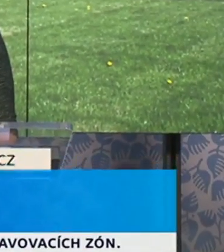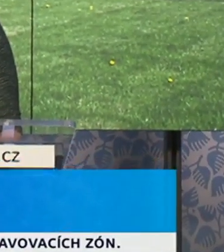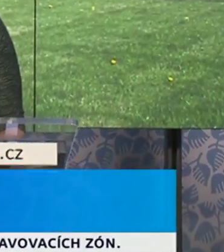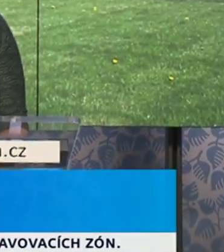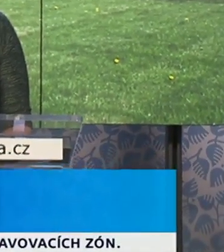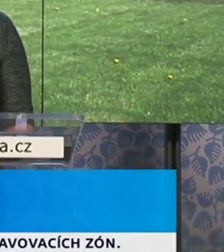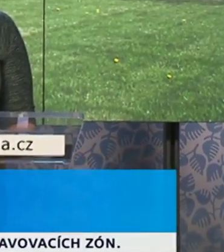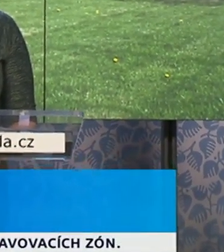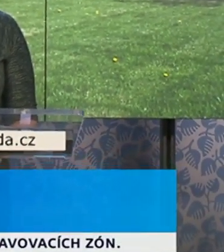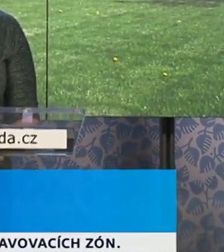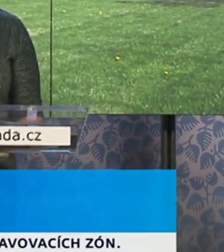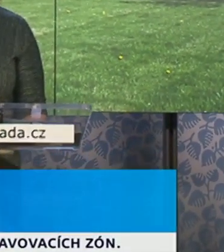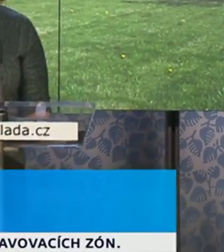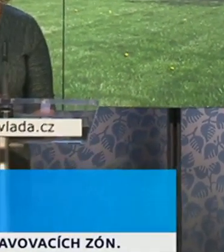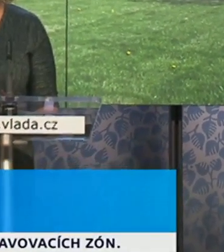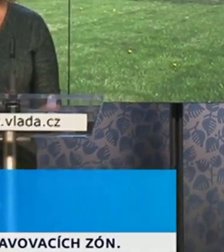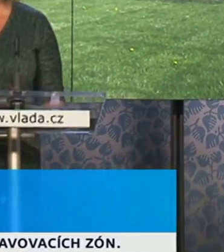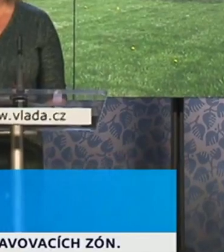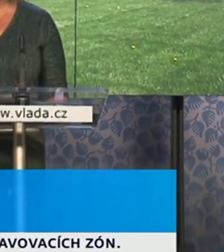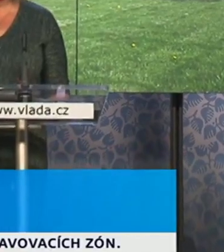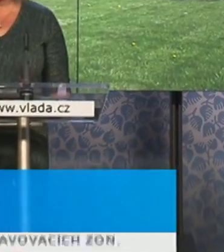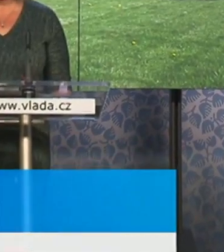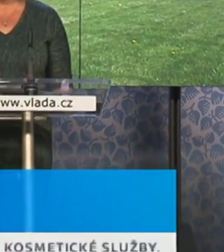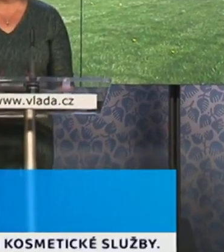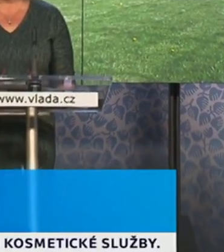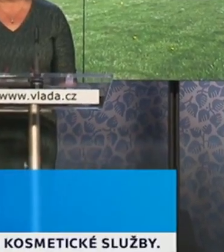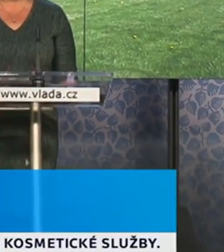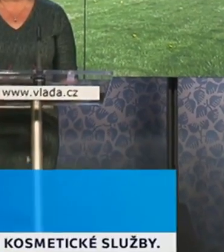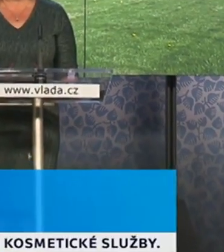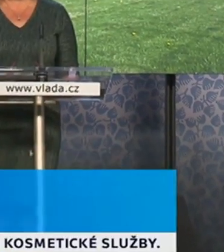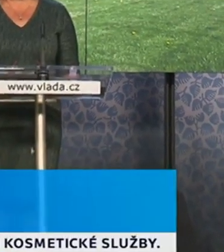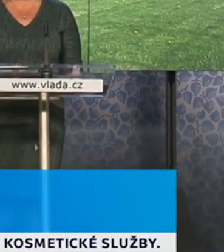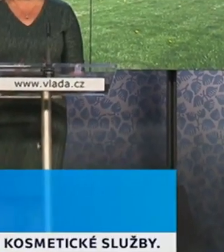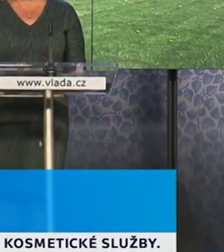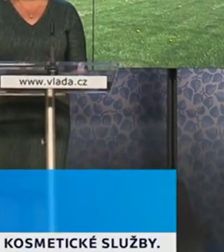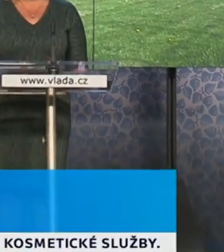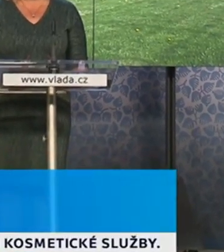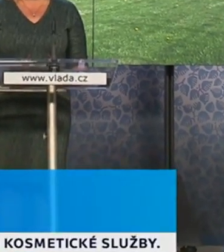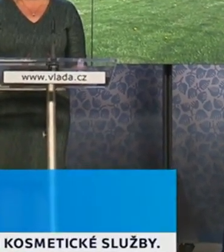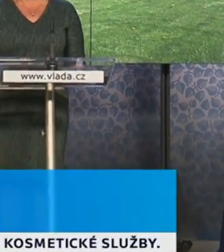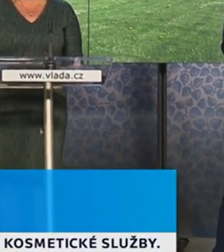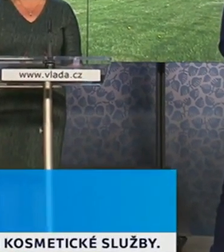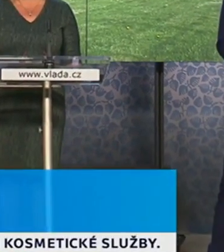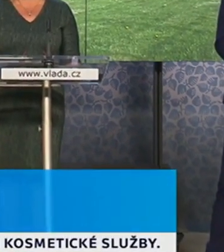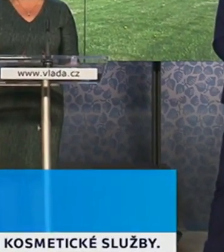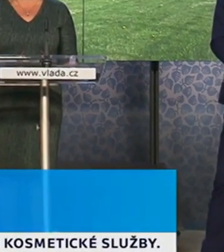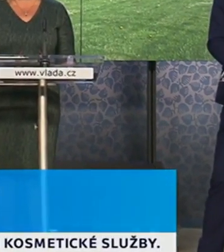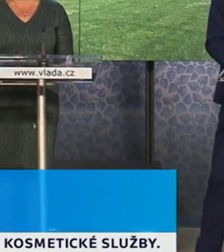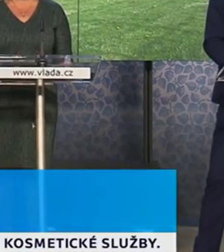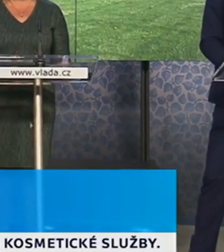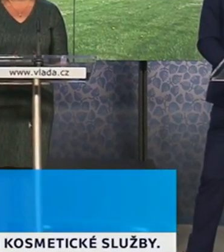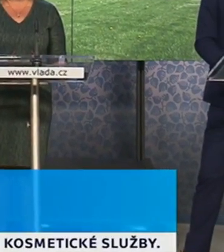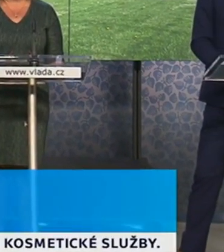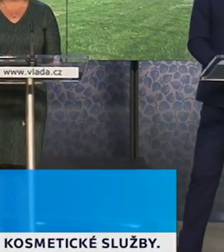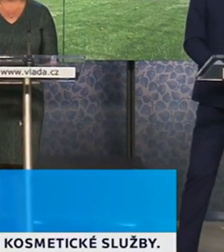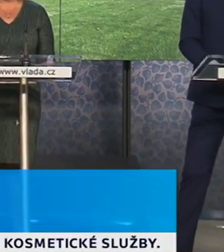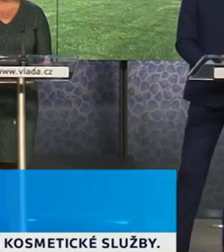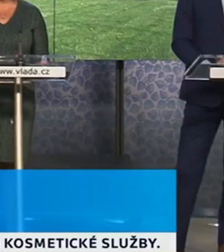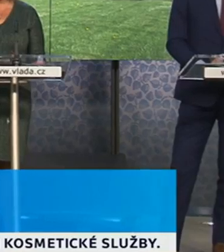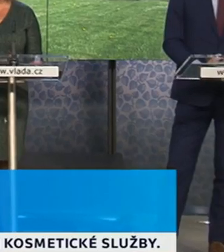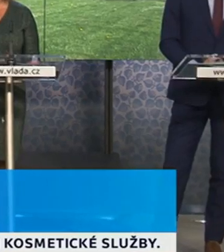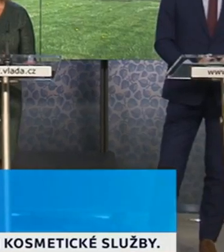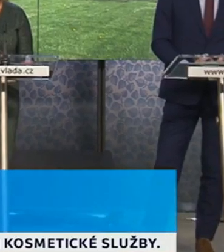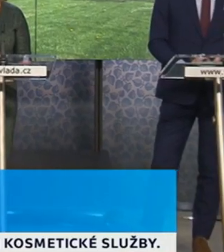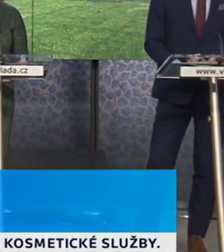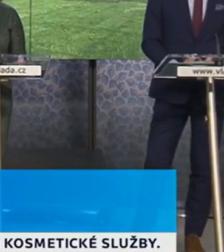Šimon Pilek, CNN Prima News. Já bych ještě navázal s dotazem na pana ministra Vojtěcha. Možná bych se zeptal ale z druhé strany. Ono se původně mluvilo o